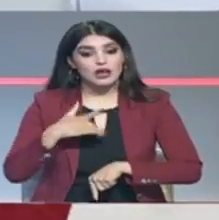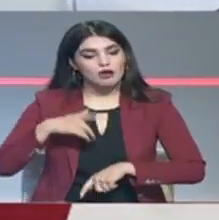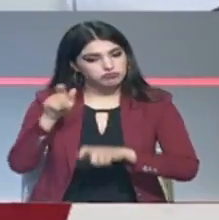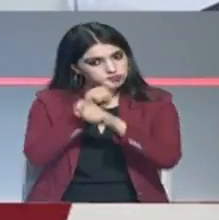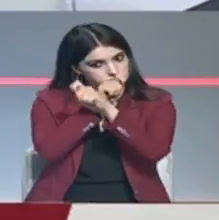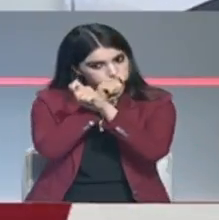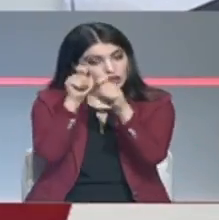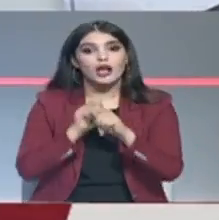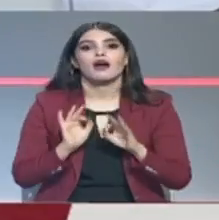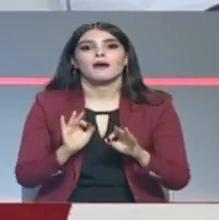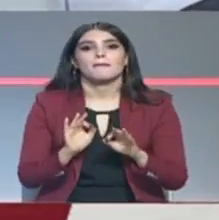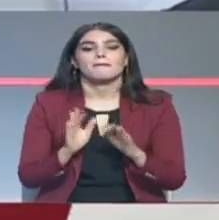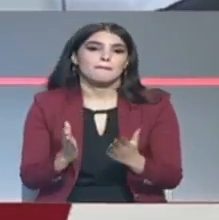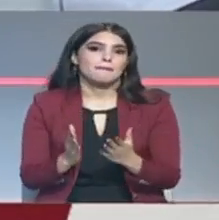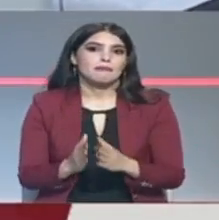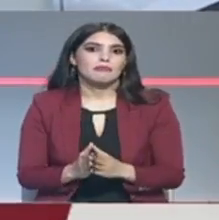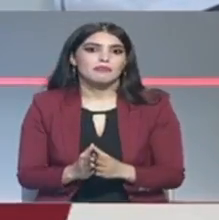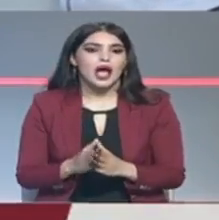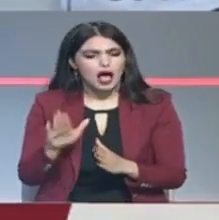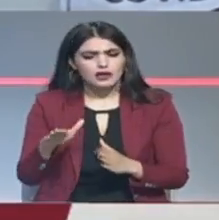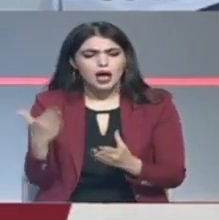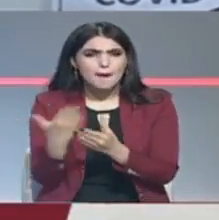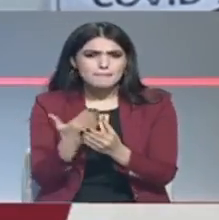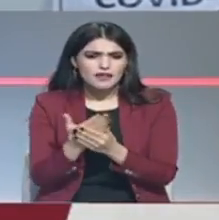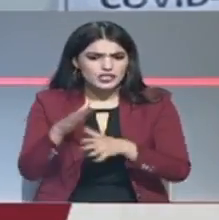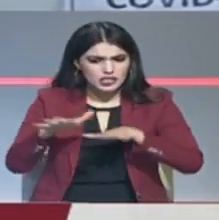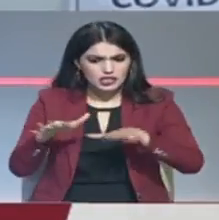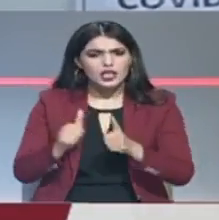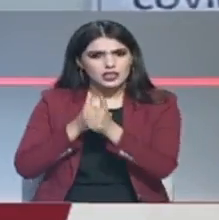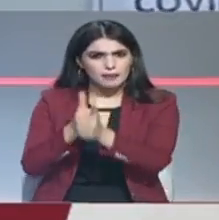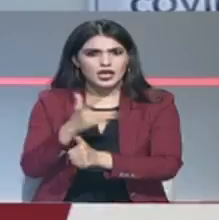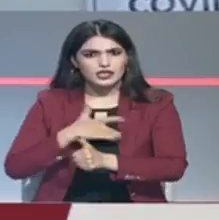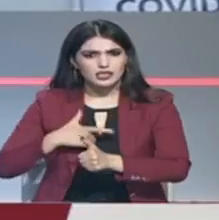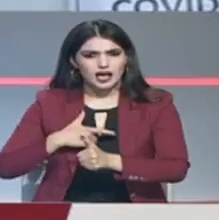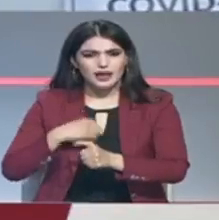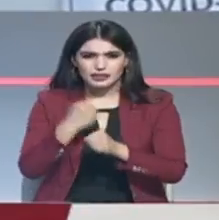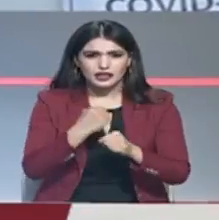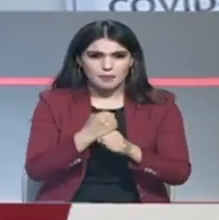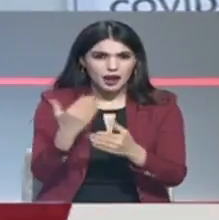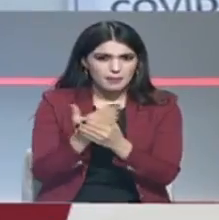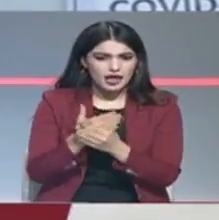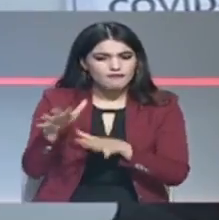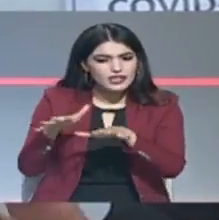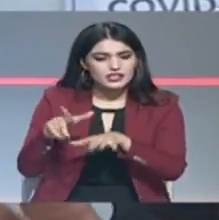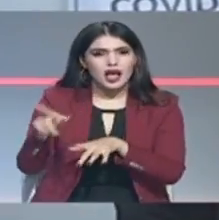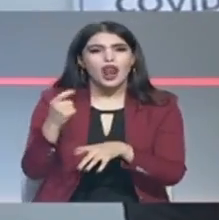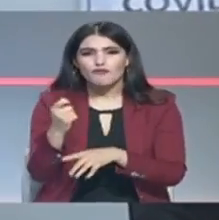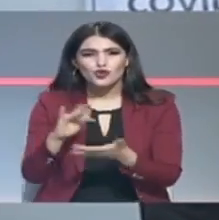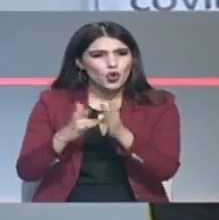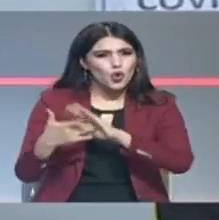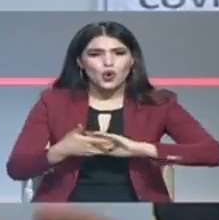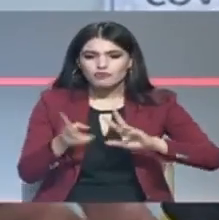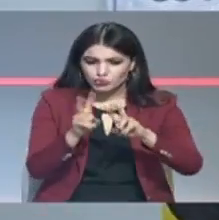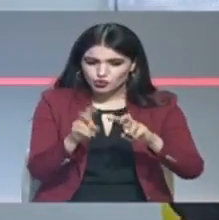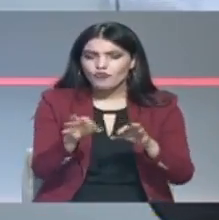ان نتحرك الملفات الاستراتيجيه في القطاع الصحي الاستراتيجيه هي اللي تاثر بعدين ايجابيا على المشاكل